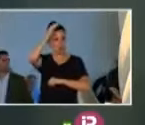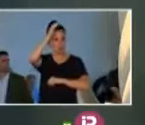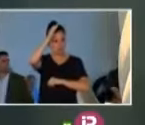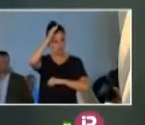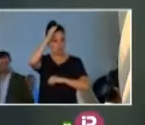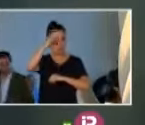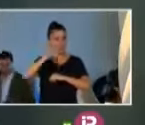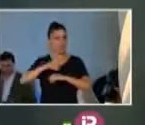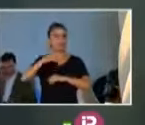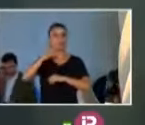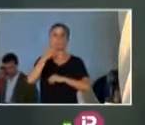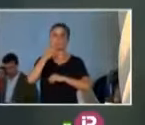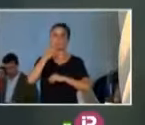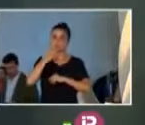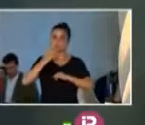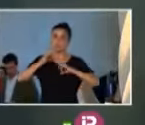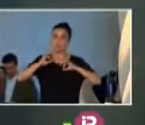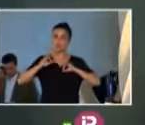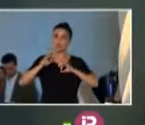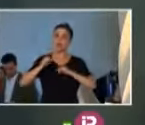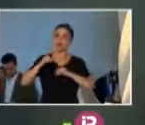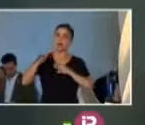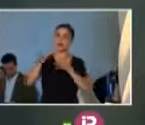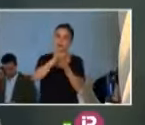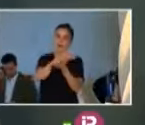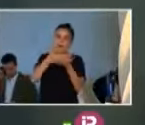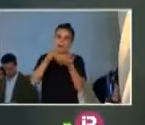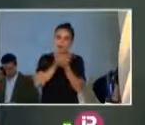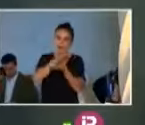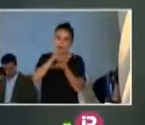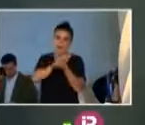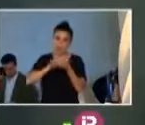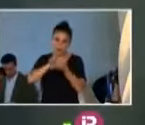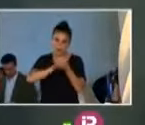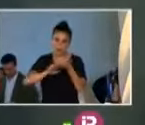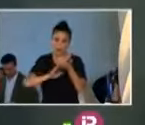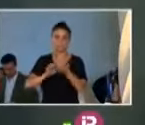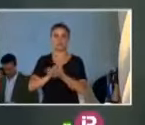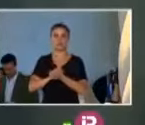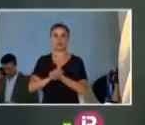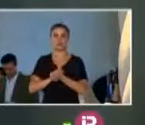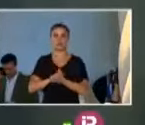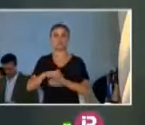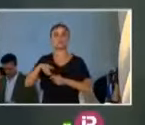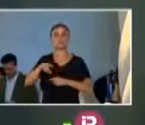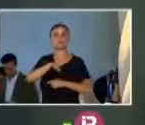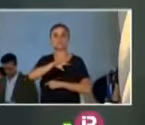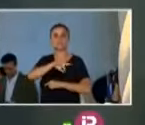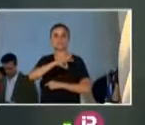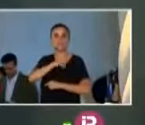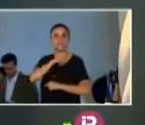canta cada metàfora d'Antònia Font, la saviesa immortal del pare Massot.